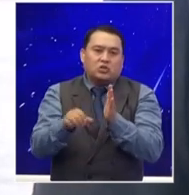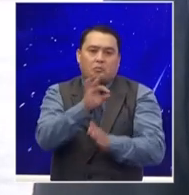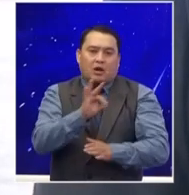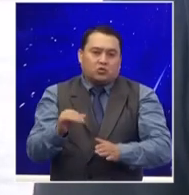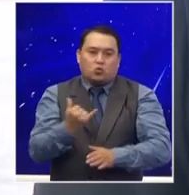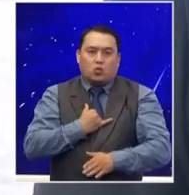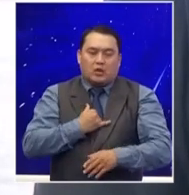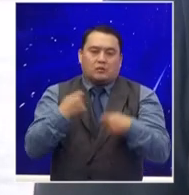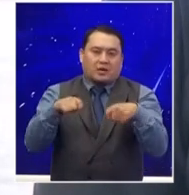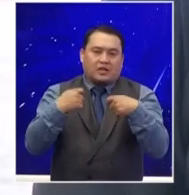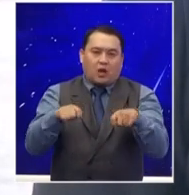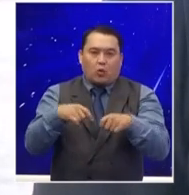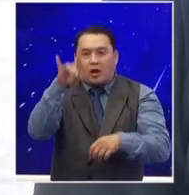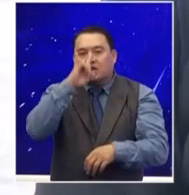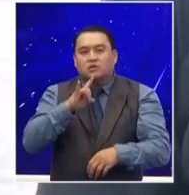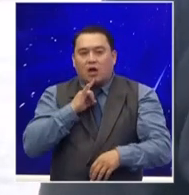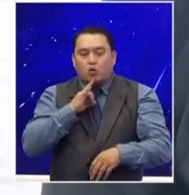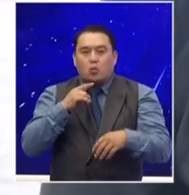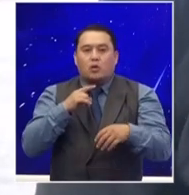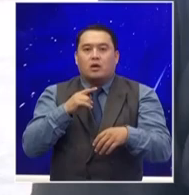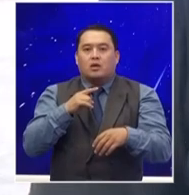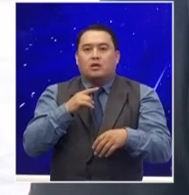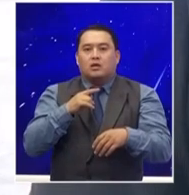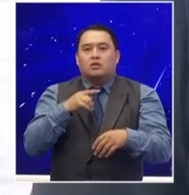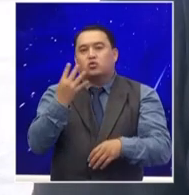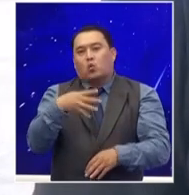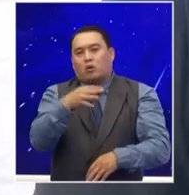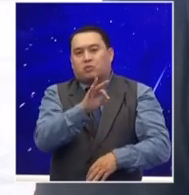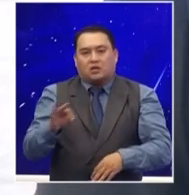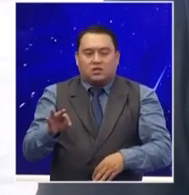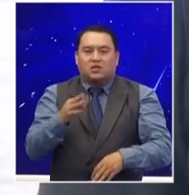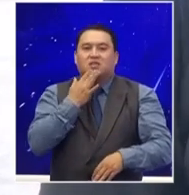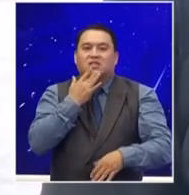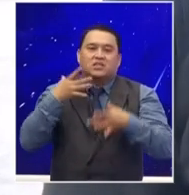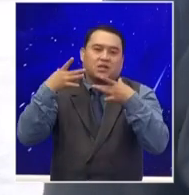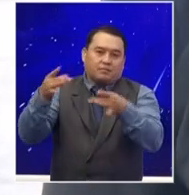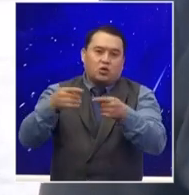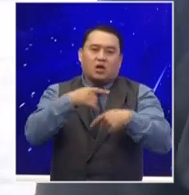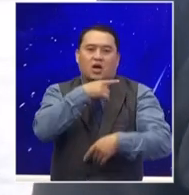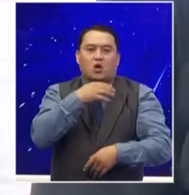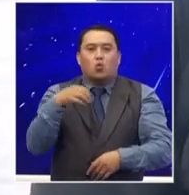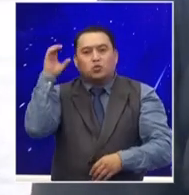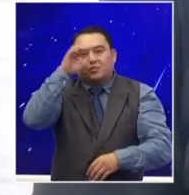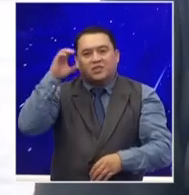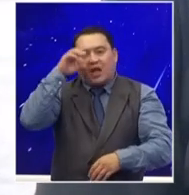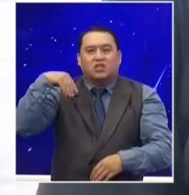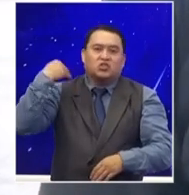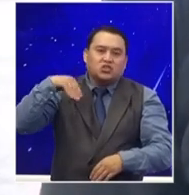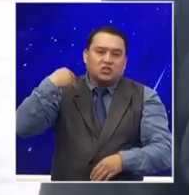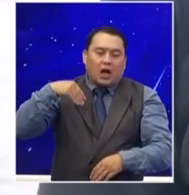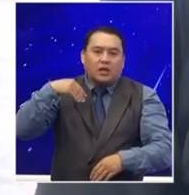60% это у нас уходит по Казахстану и 40% уходит на экспорт. Это Узбекистан,